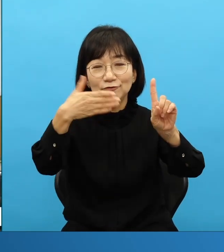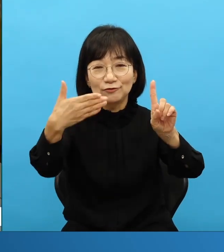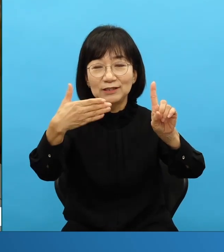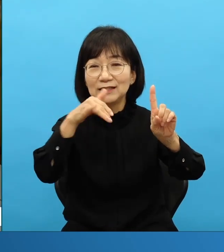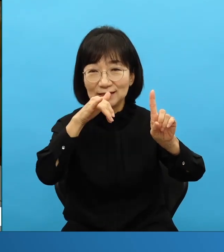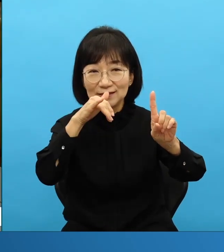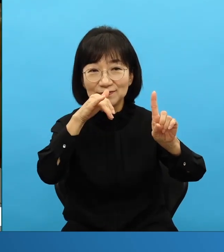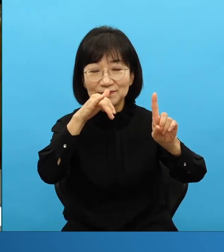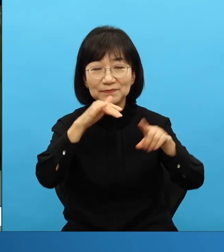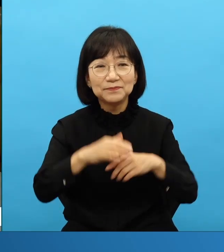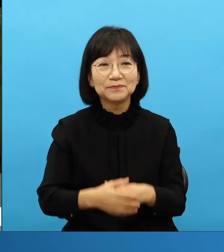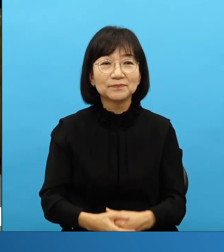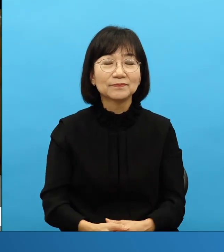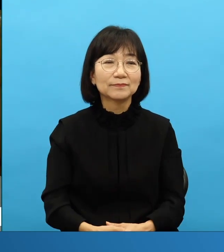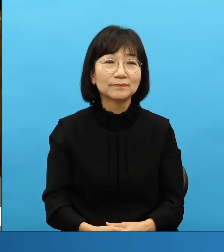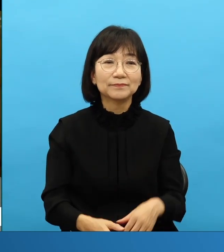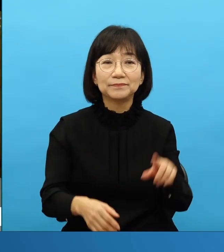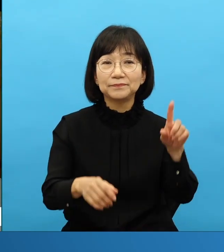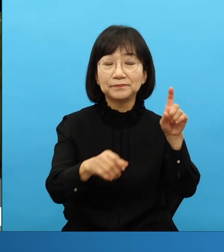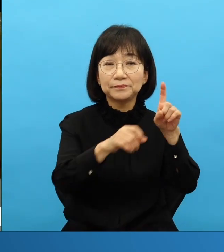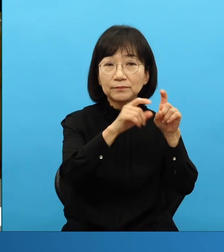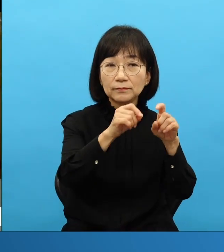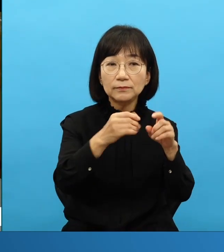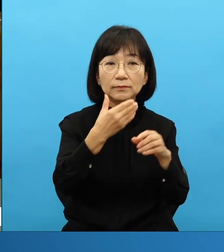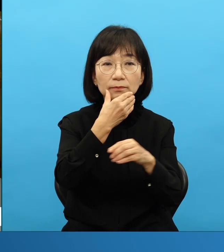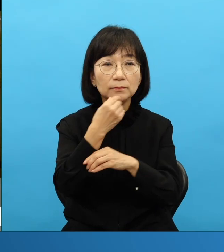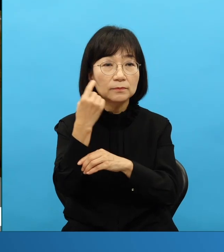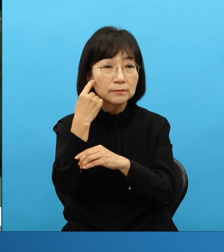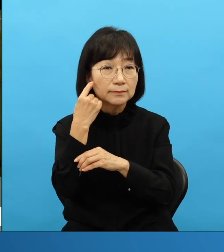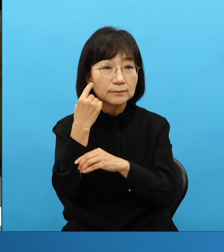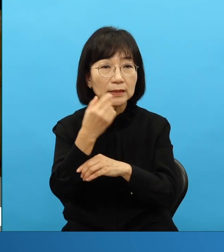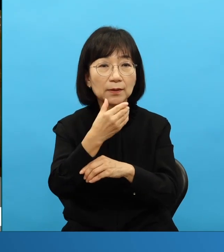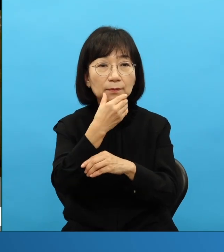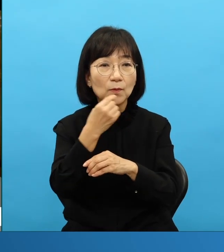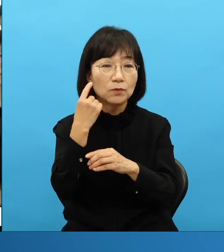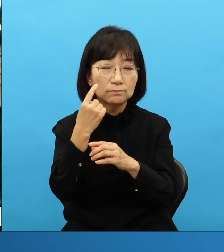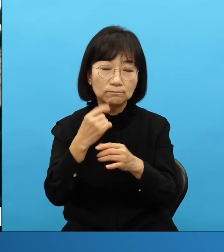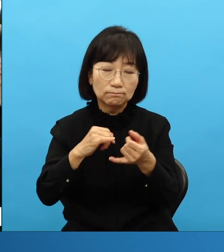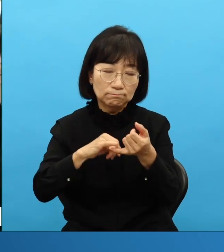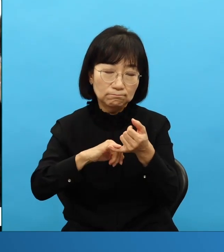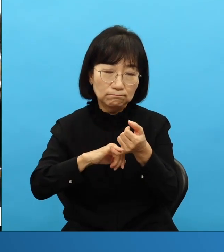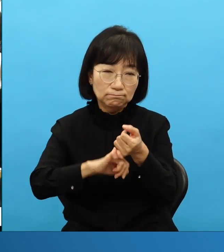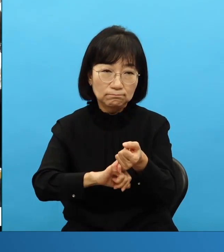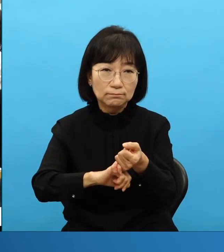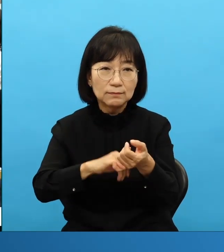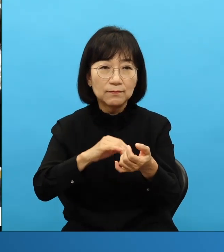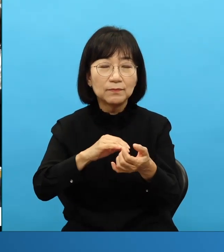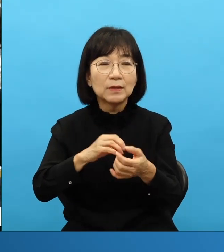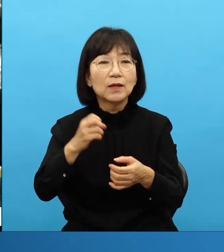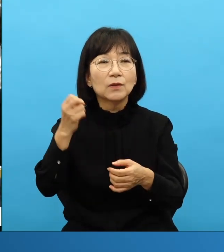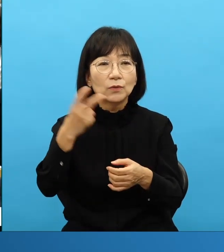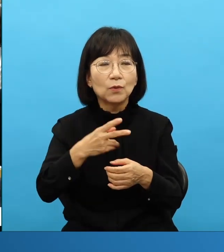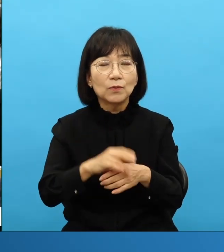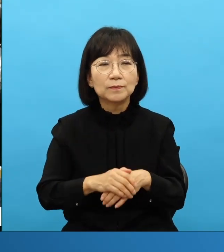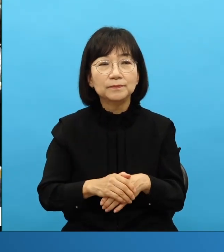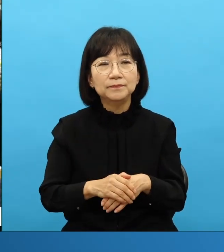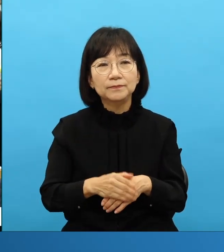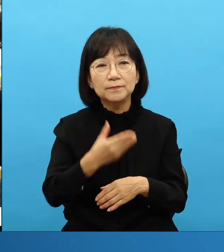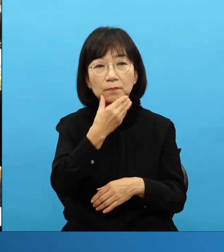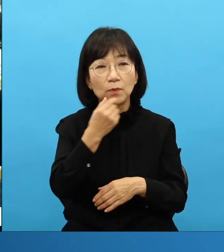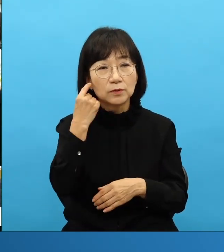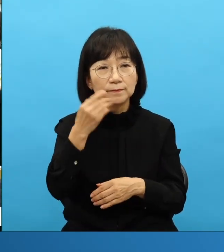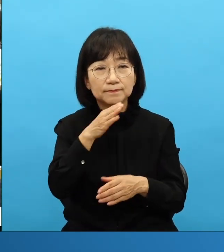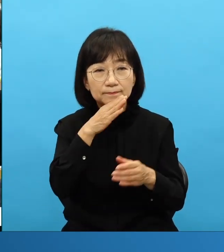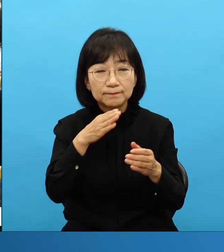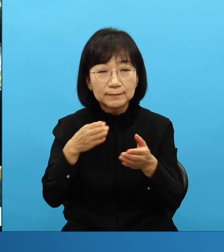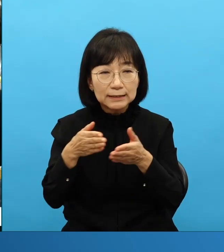훈련은 지난 11월 복음, 증거, 복음화의 당위성, 복음 길, 진리,